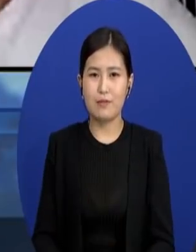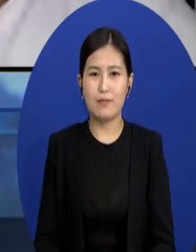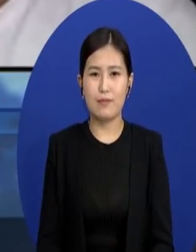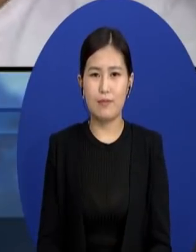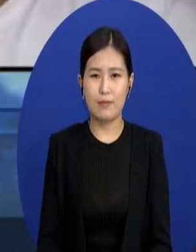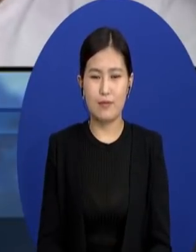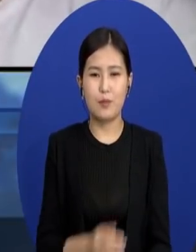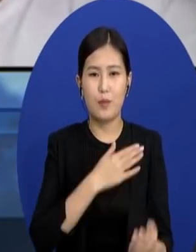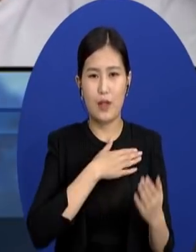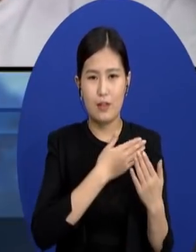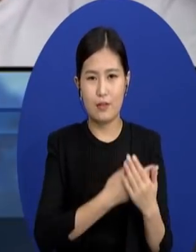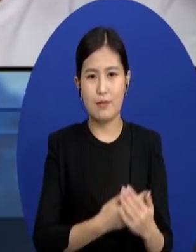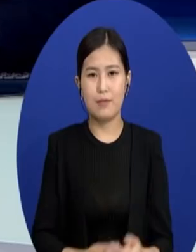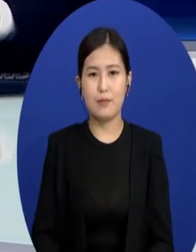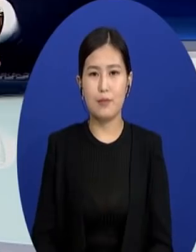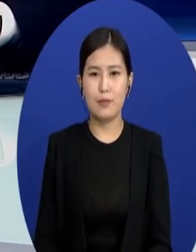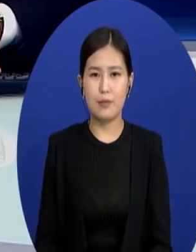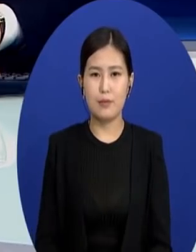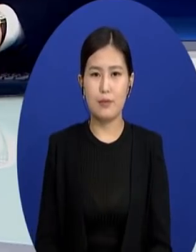За баярлалаа.